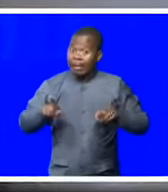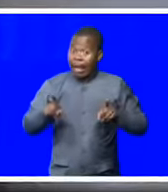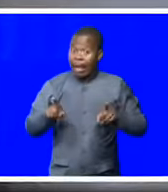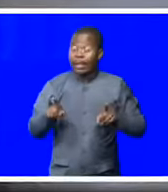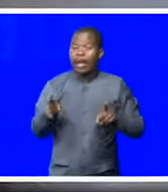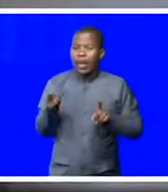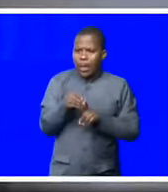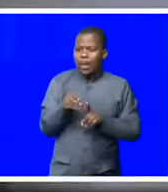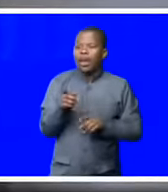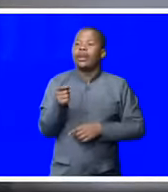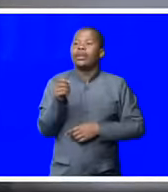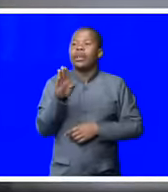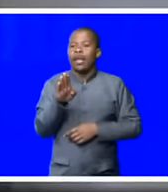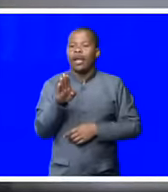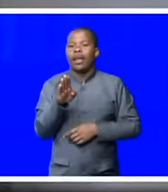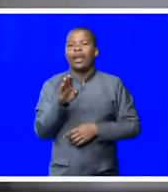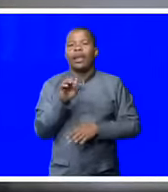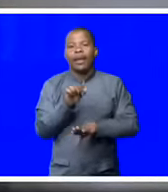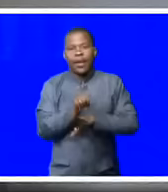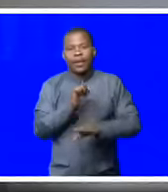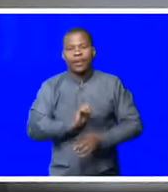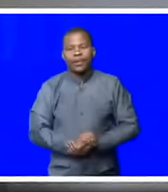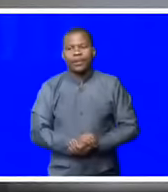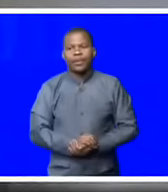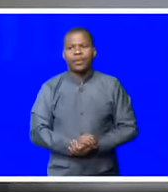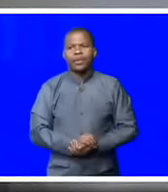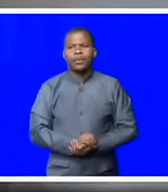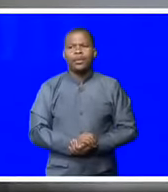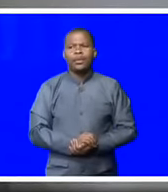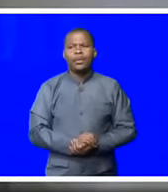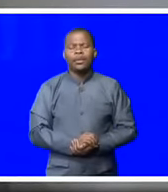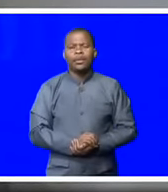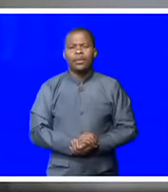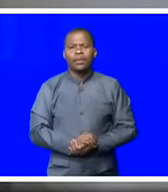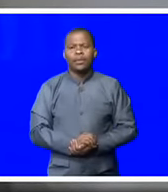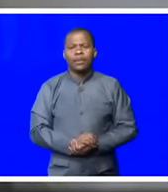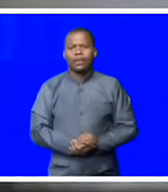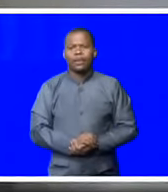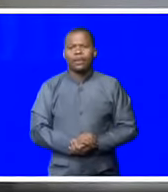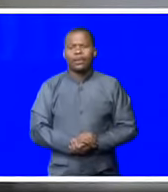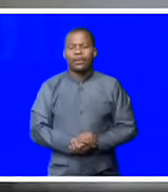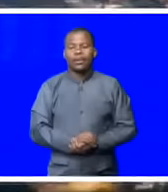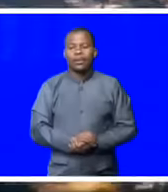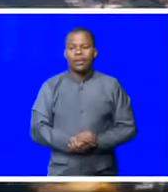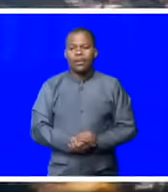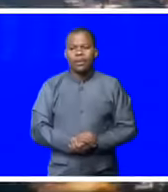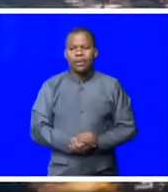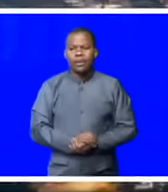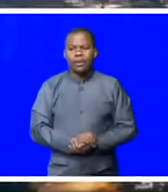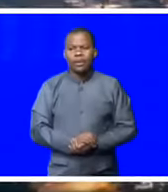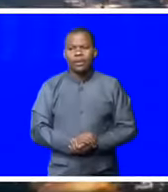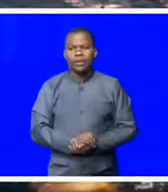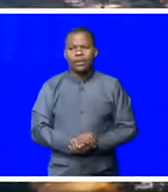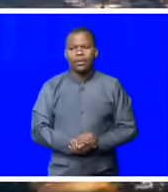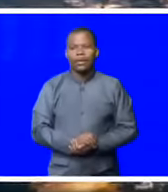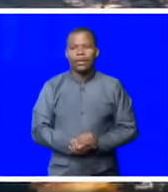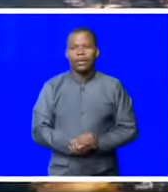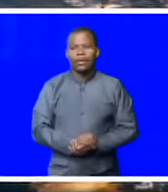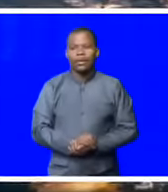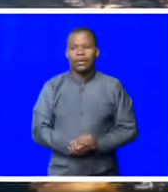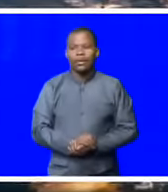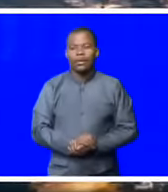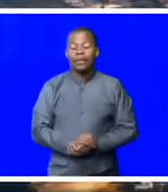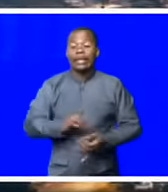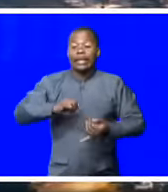yokusithola. Izabeni Eswatini TV kubika Themkosi Mavimbe langinavuma inkosi Nzinisa kaManzini. Masipala